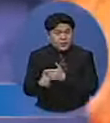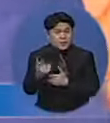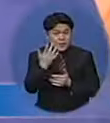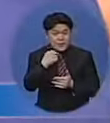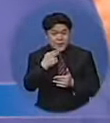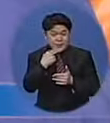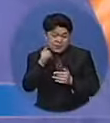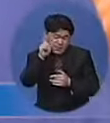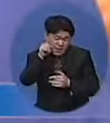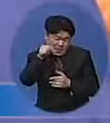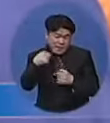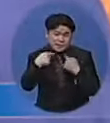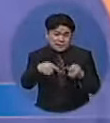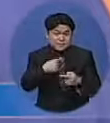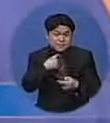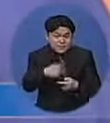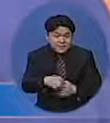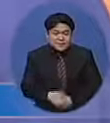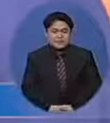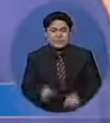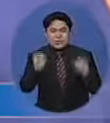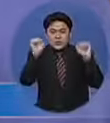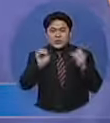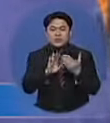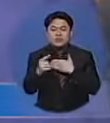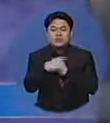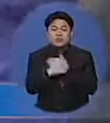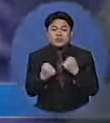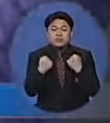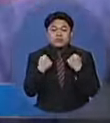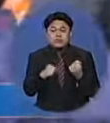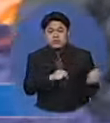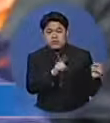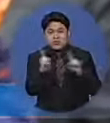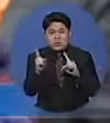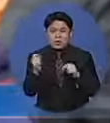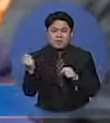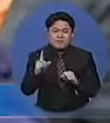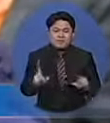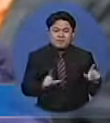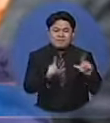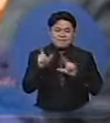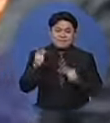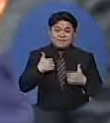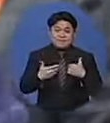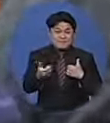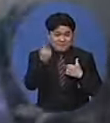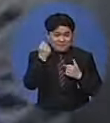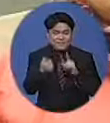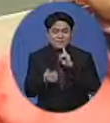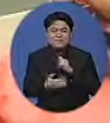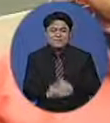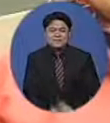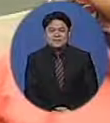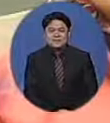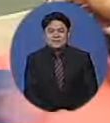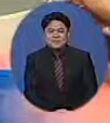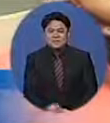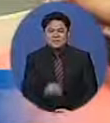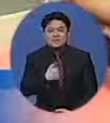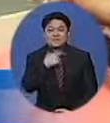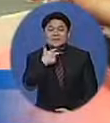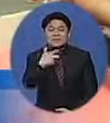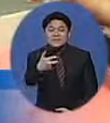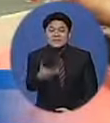참여했다는 어르신들은 운동을 통해 건강도 찾고 활력도 찾았다고 이야기합니다. 내가